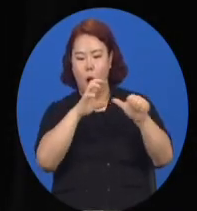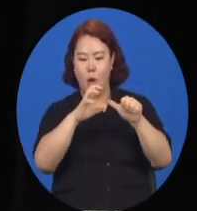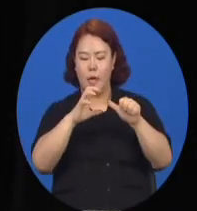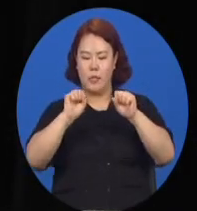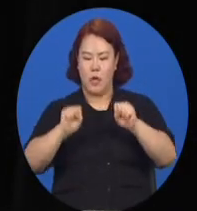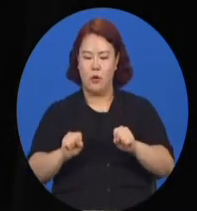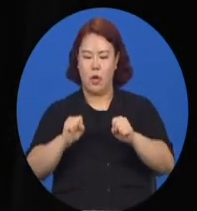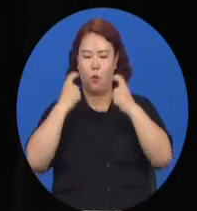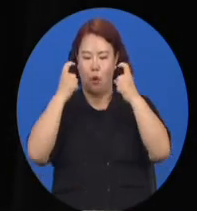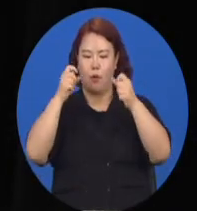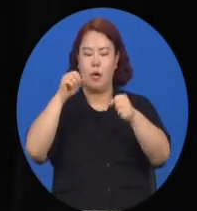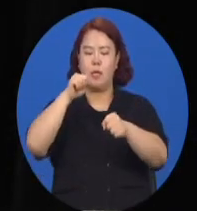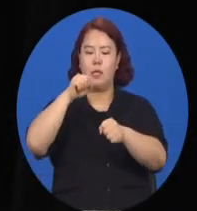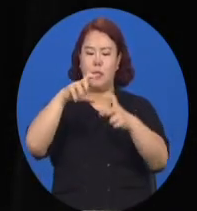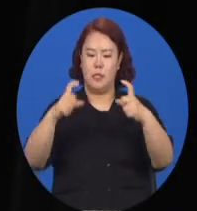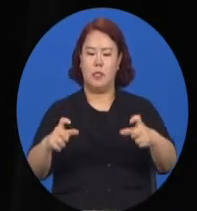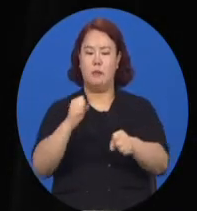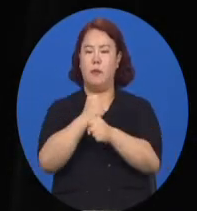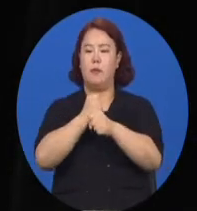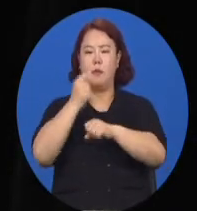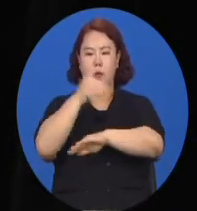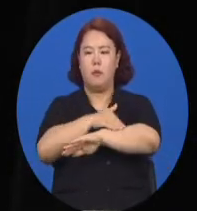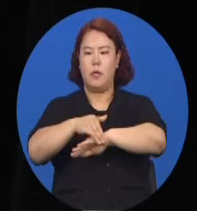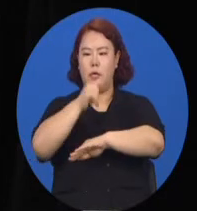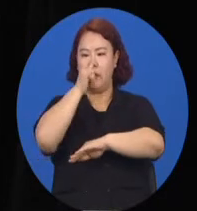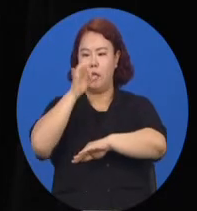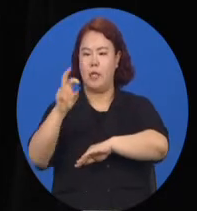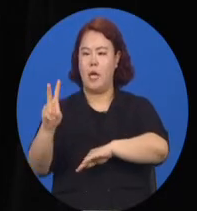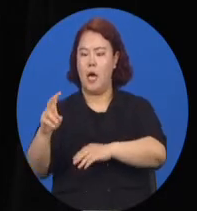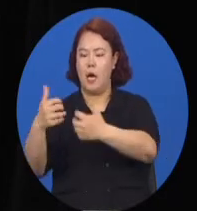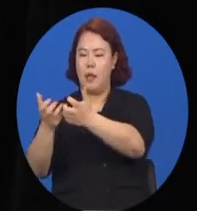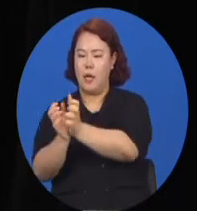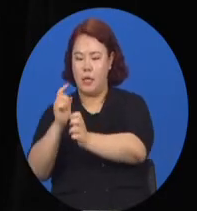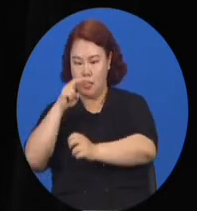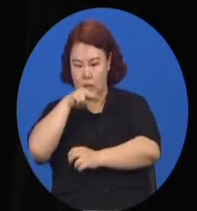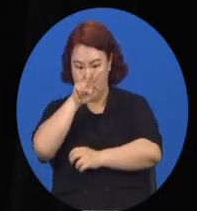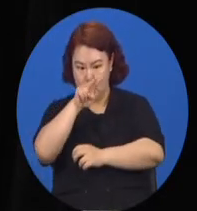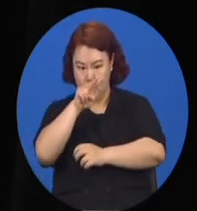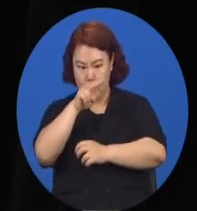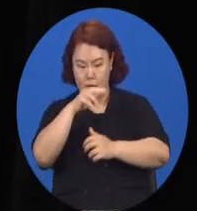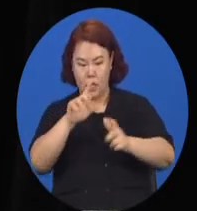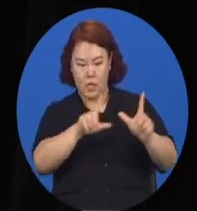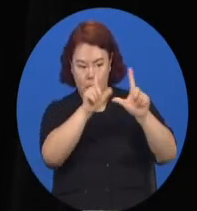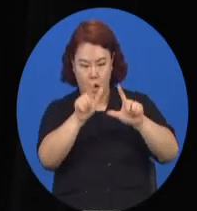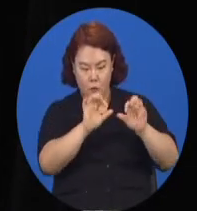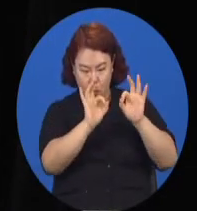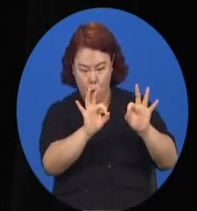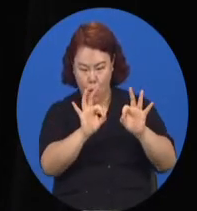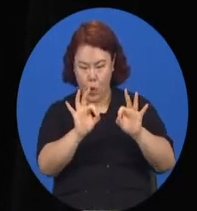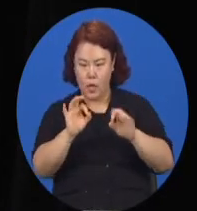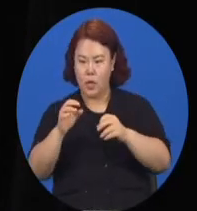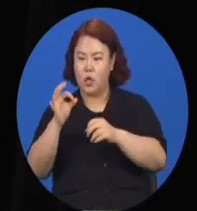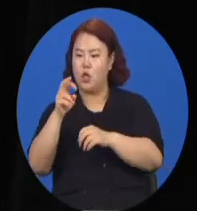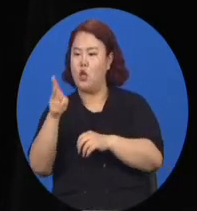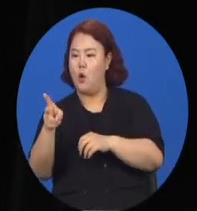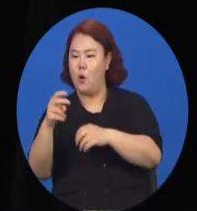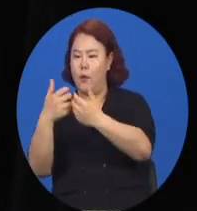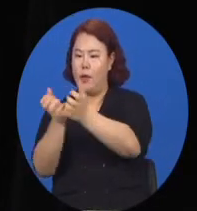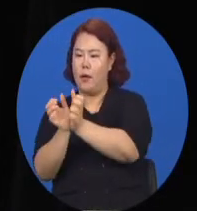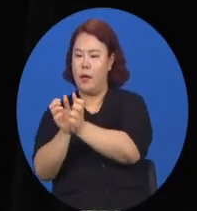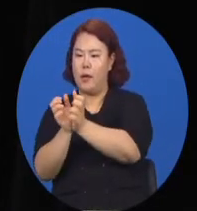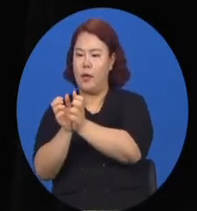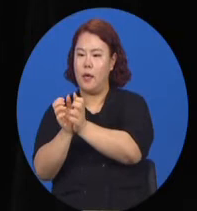나갈 계획입니다. 야당의 시각으로 민생을 살피고 여당의 시각으로 정책을 추진해서 산만이 하나